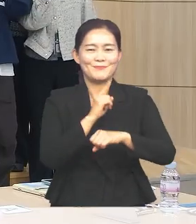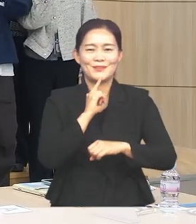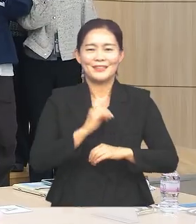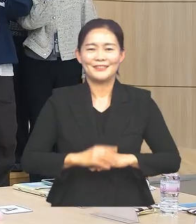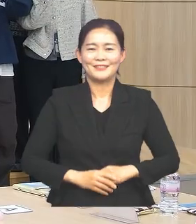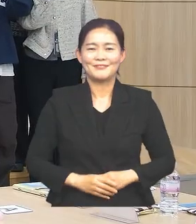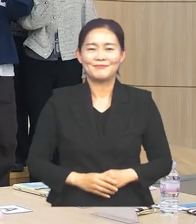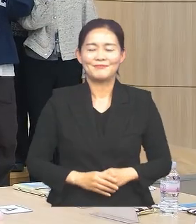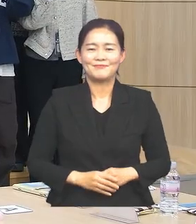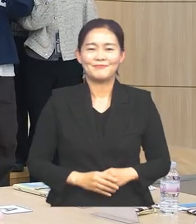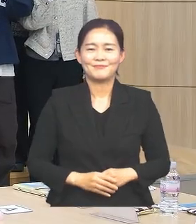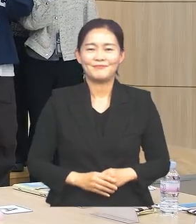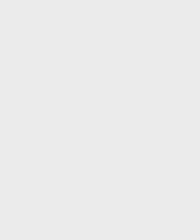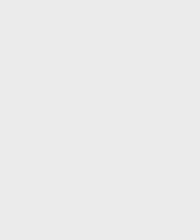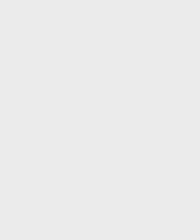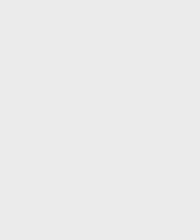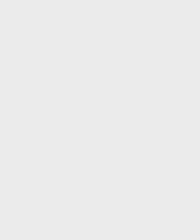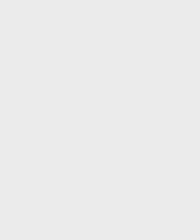소통했습니다.